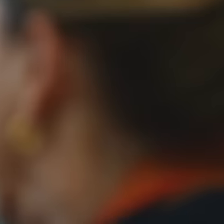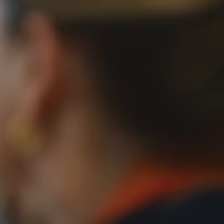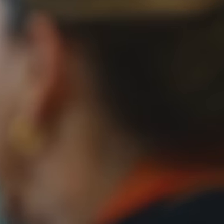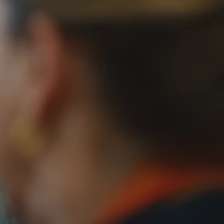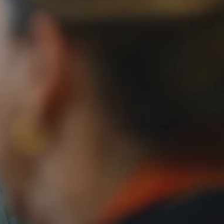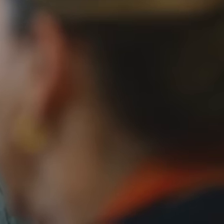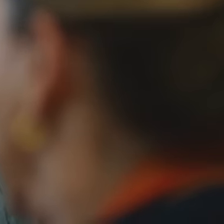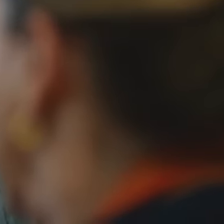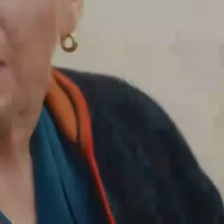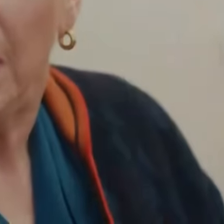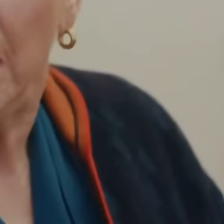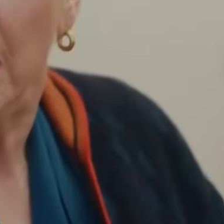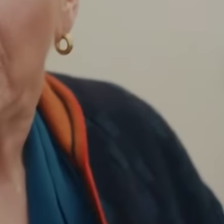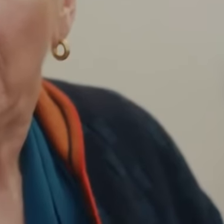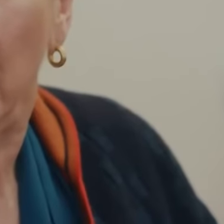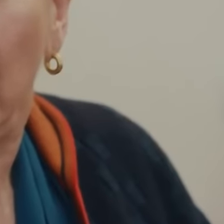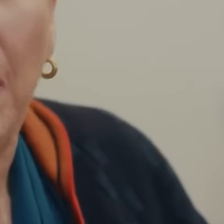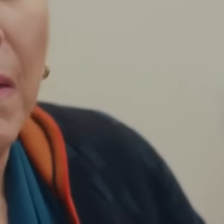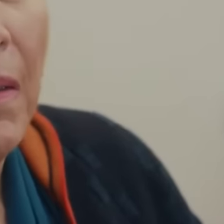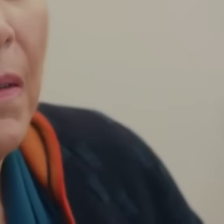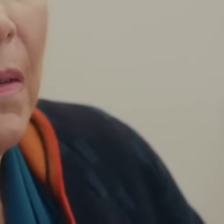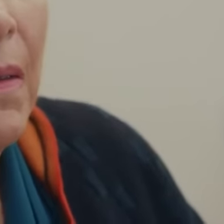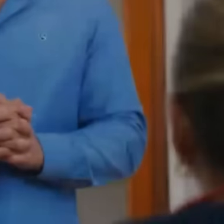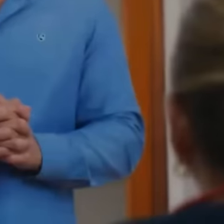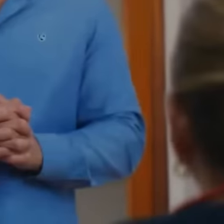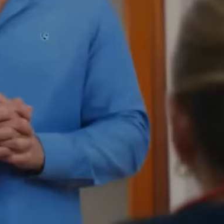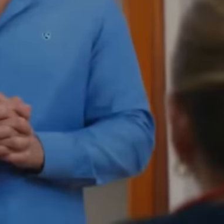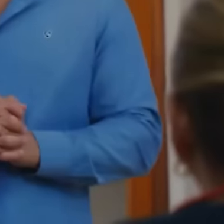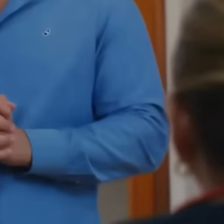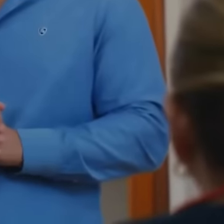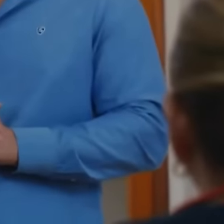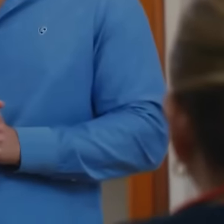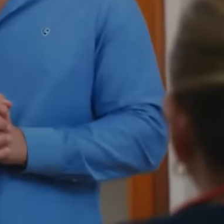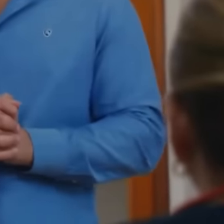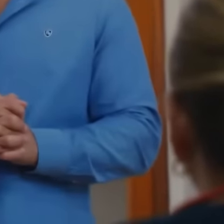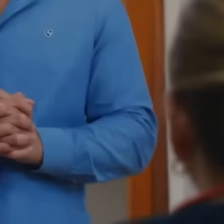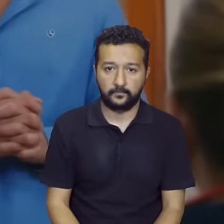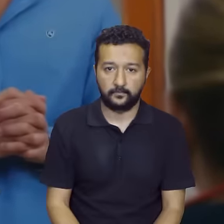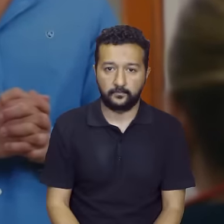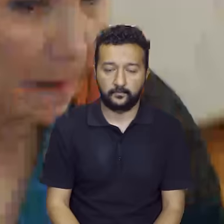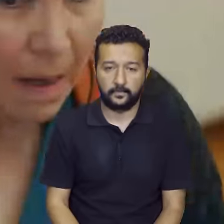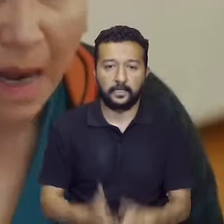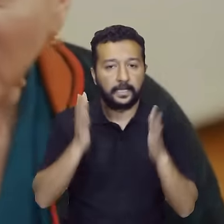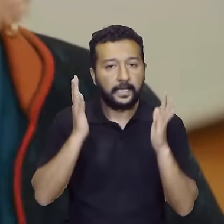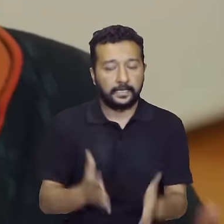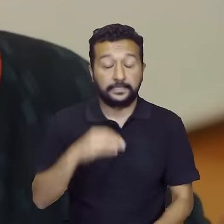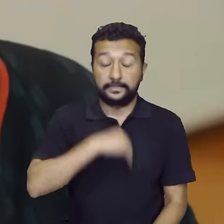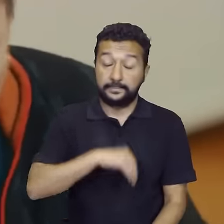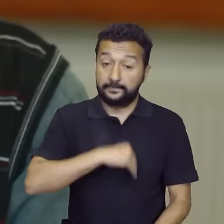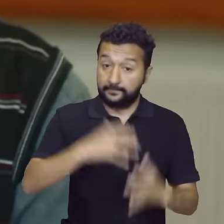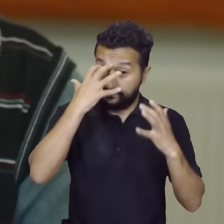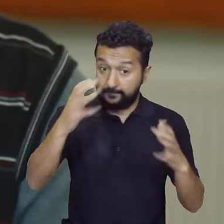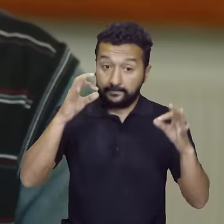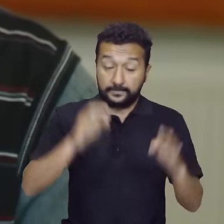Itır başını salladı. Münir aklı karışık, işkilli. Adile'ye döndü. Adile korkulu. Ay, ay içim